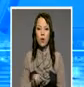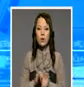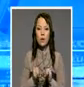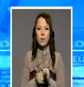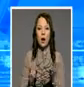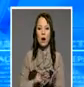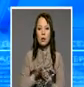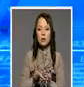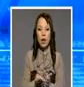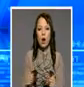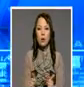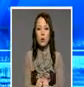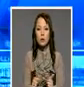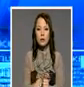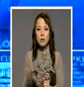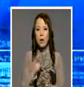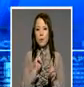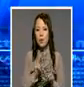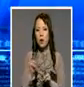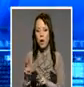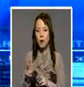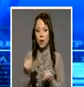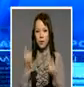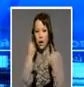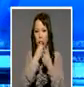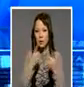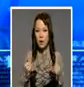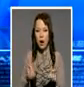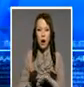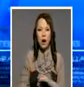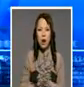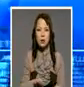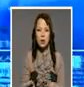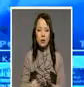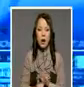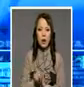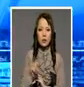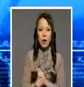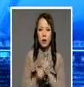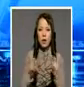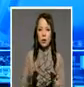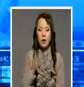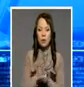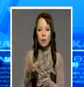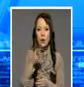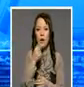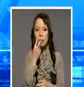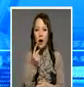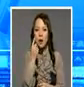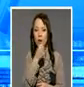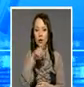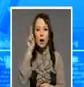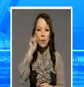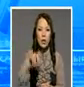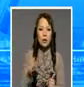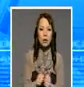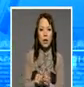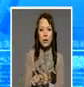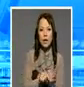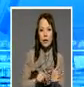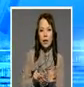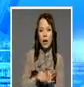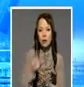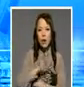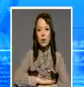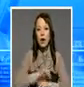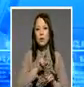Өскеменде көршілердің бақылауы атты жоба іске қосылды. Бұдан бұлай өз үйінің ауласындағы барлық іс-әрекетті сырттай көріп біліп отыратын зейнеткерлер